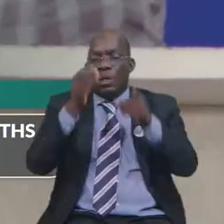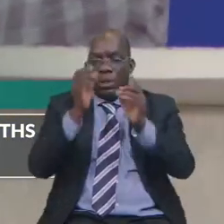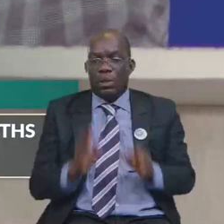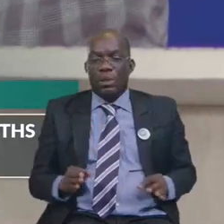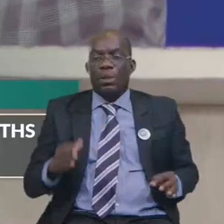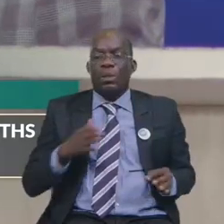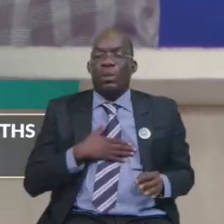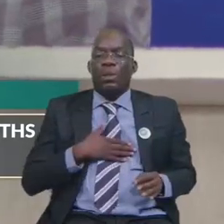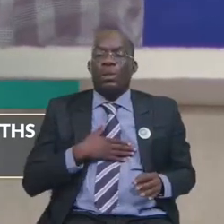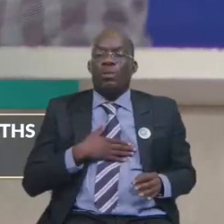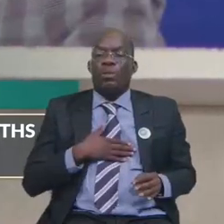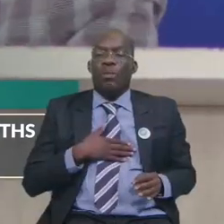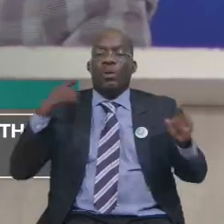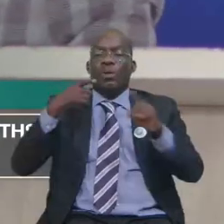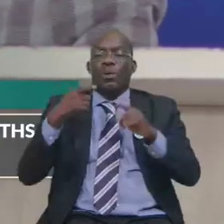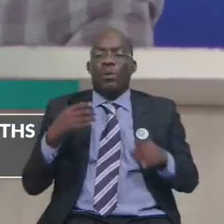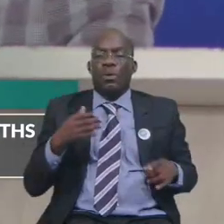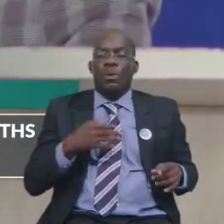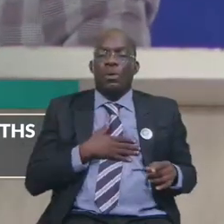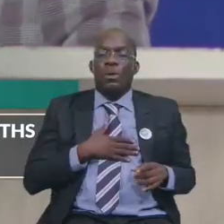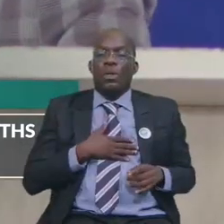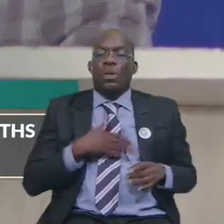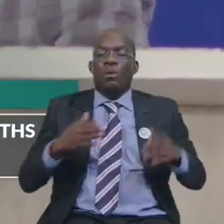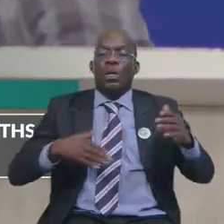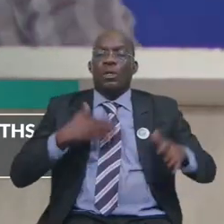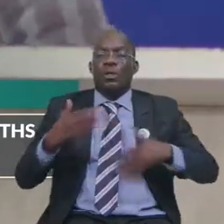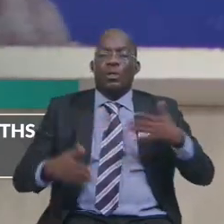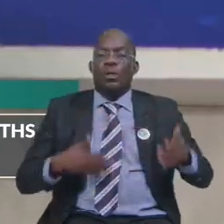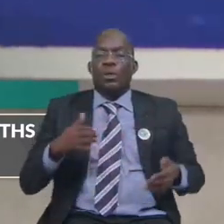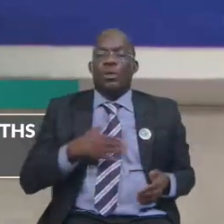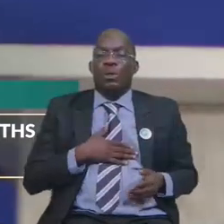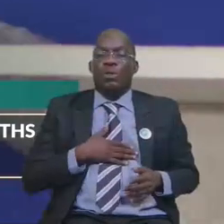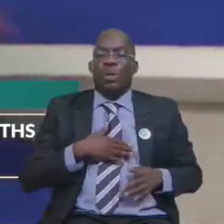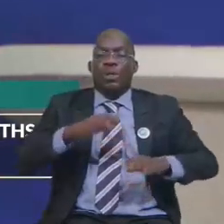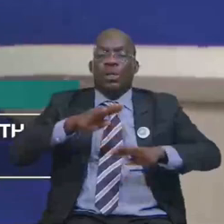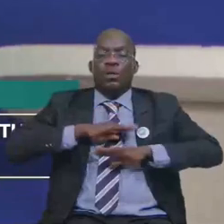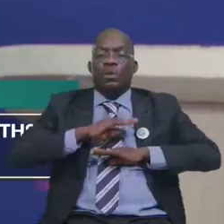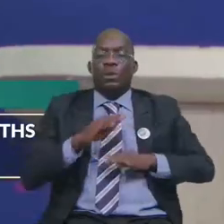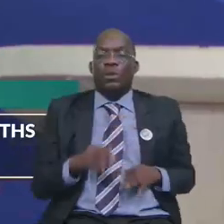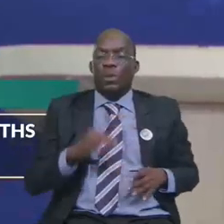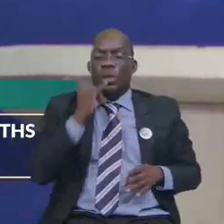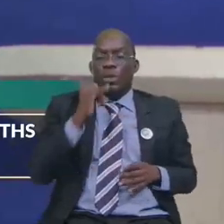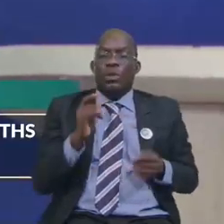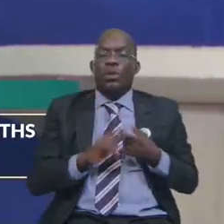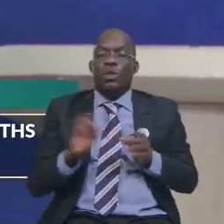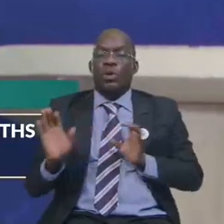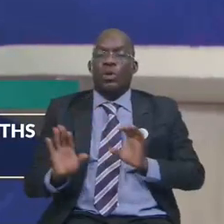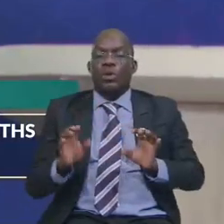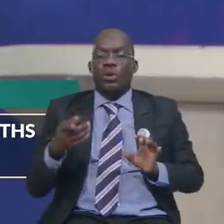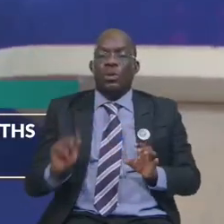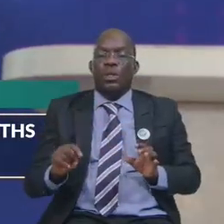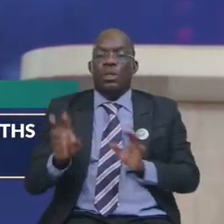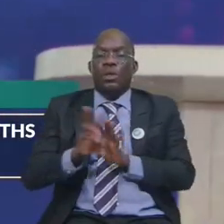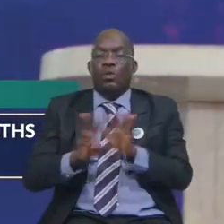aspiration ma joie ma satisfaction est de faire la volonté de celui